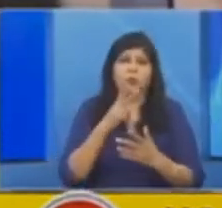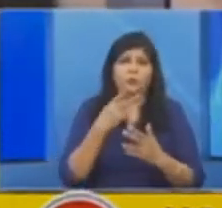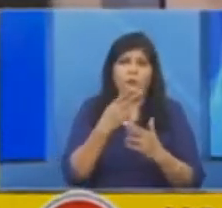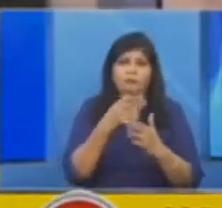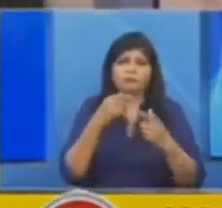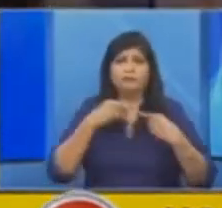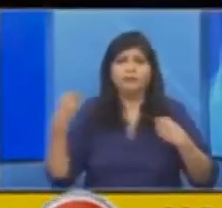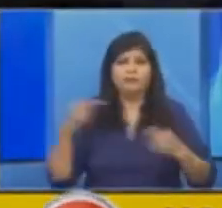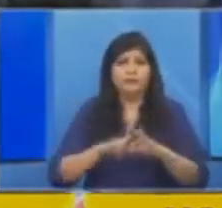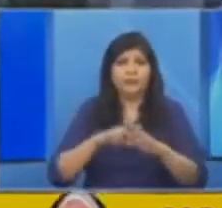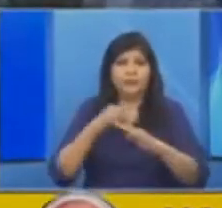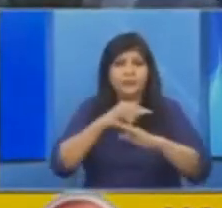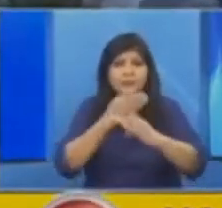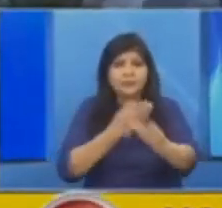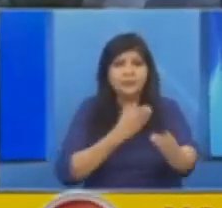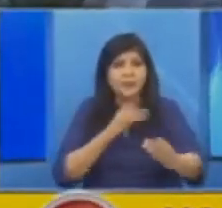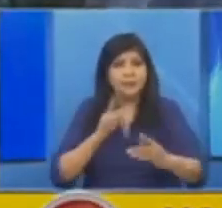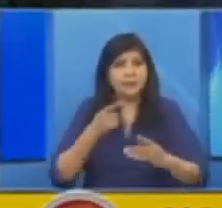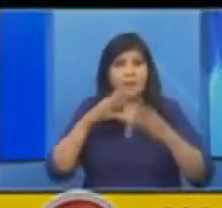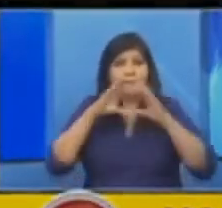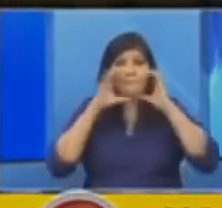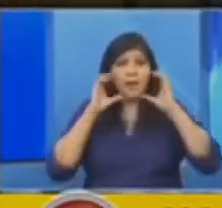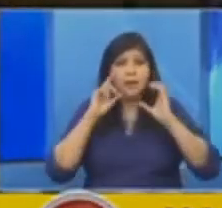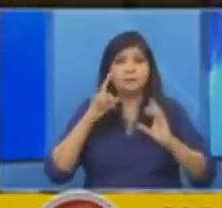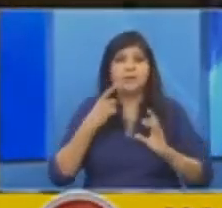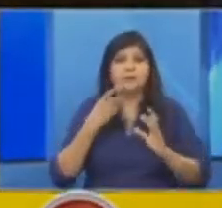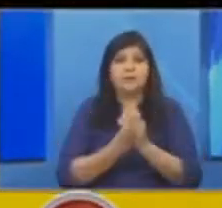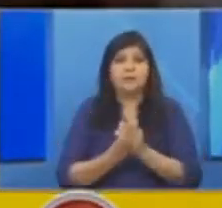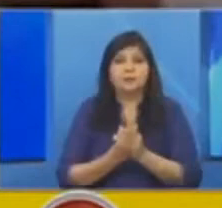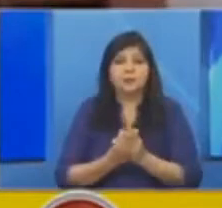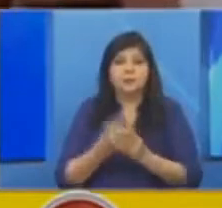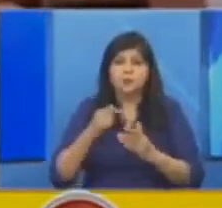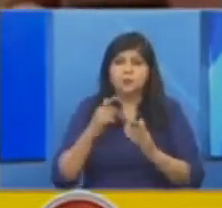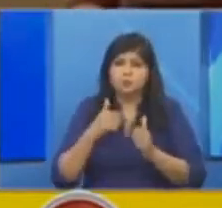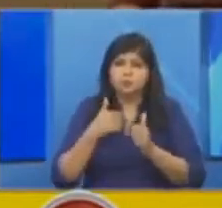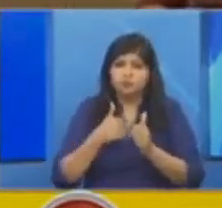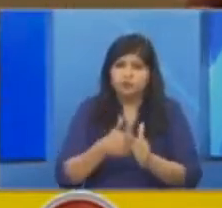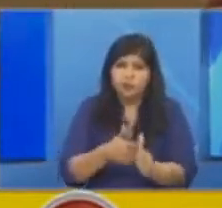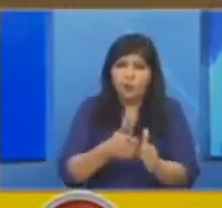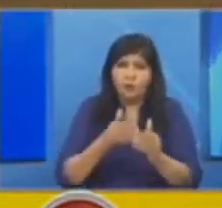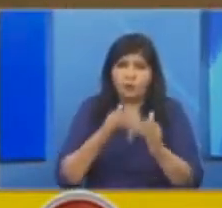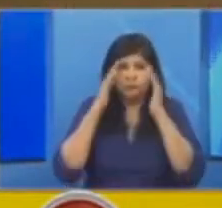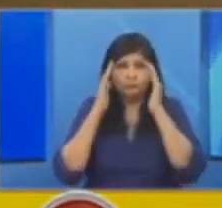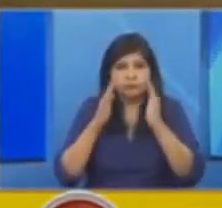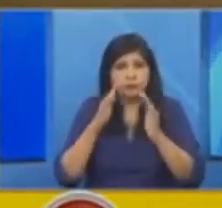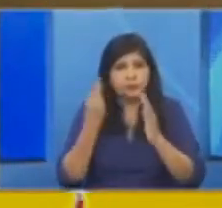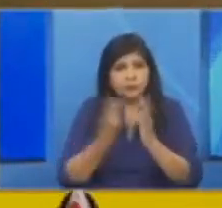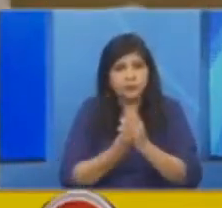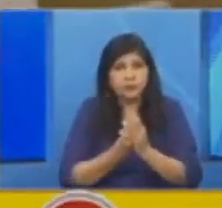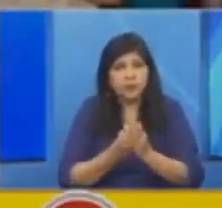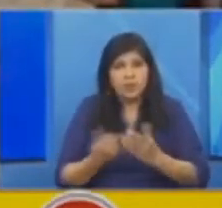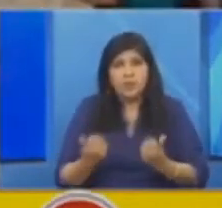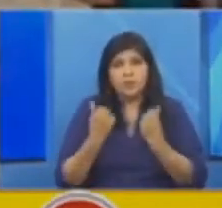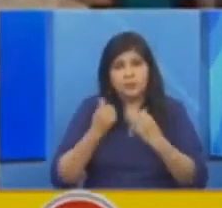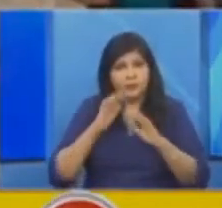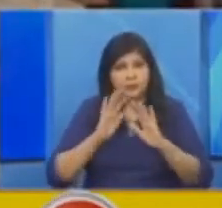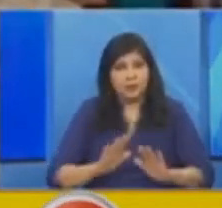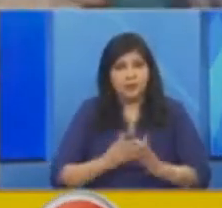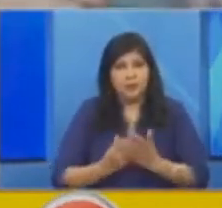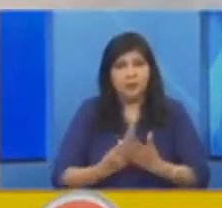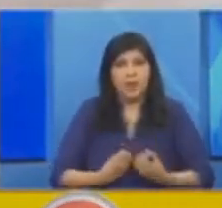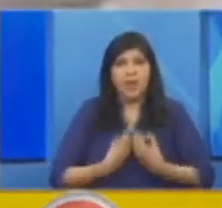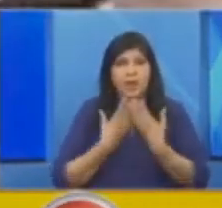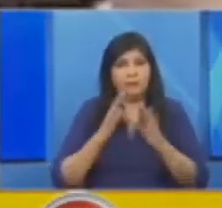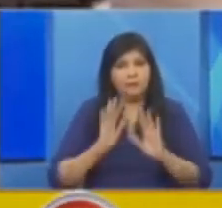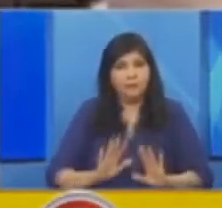मास्क जरूरी इस संगल्प का पुरी तरह से पालन करेंगे आप सब स्वस्त रहिए सुखी